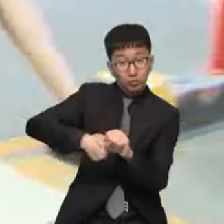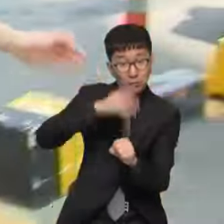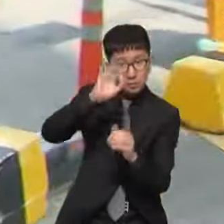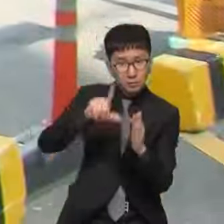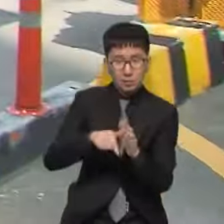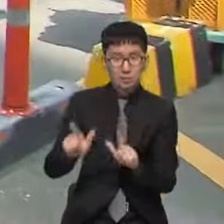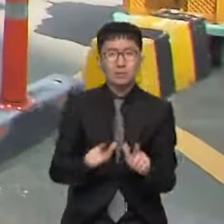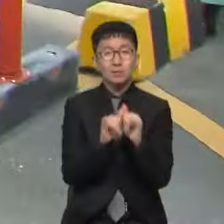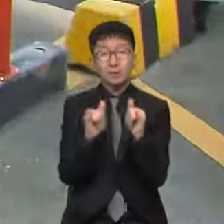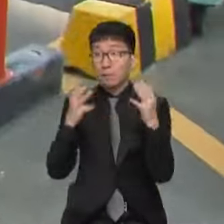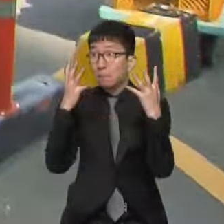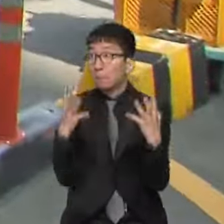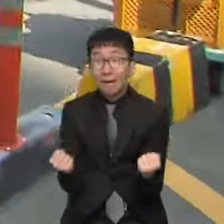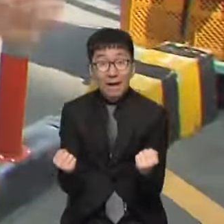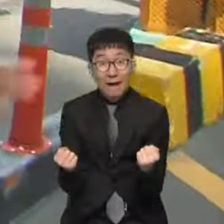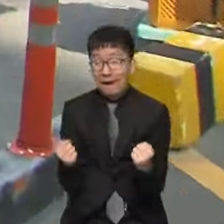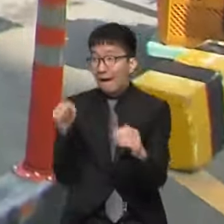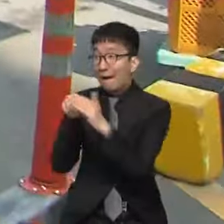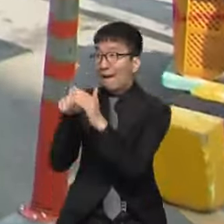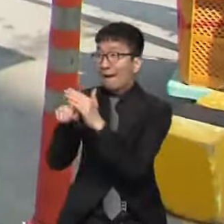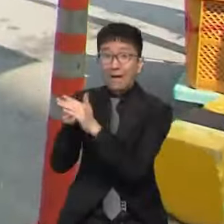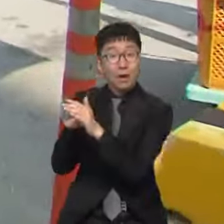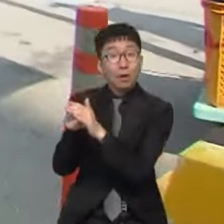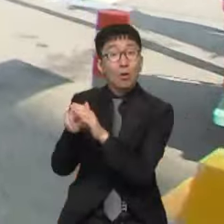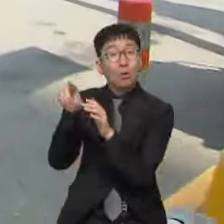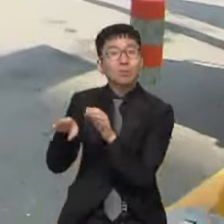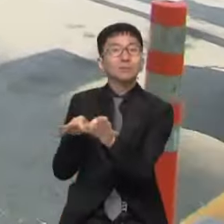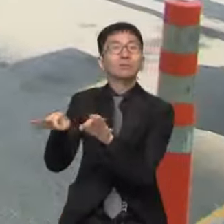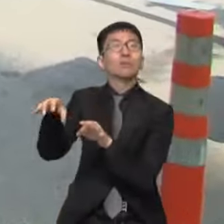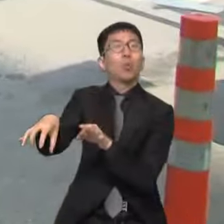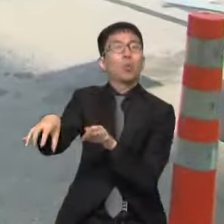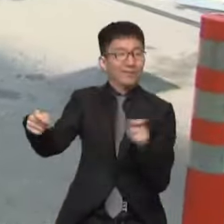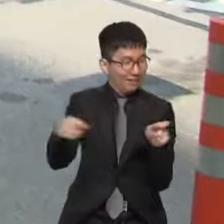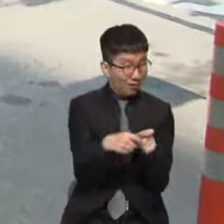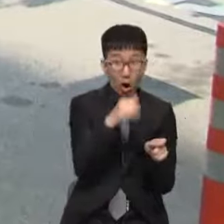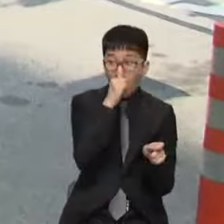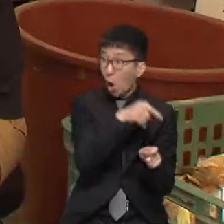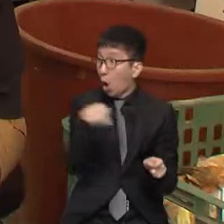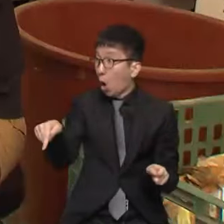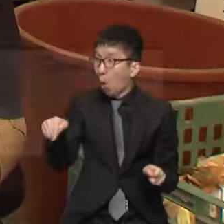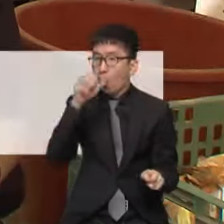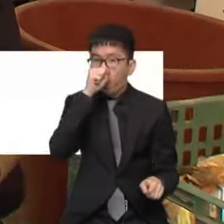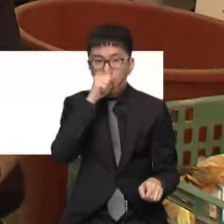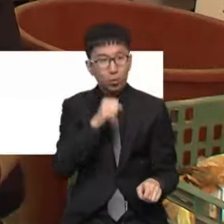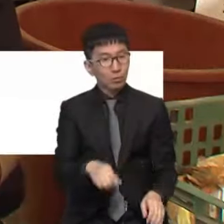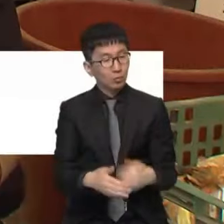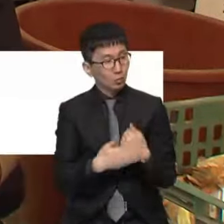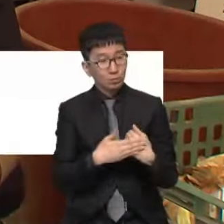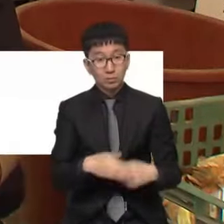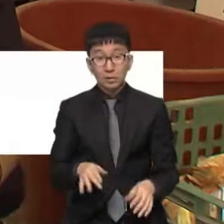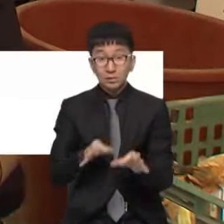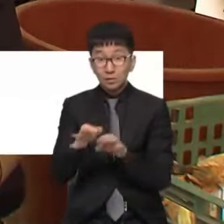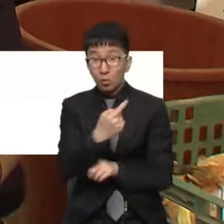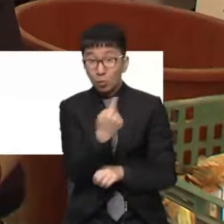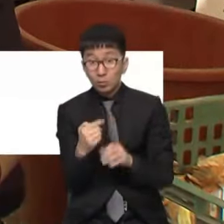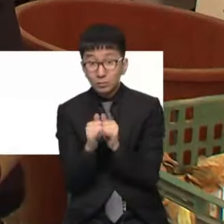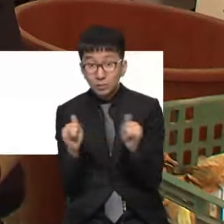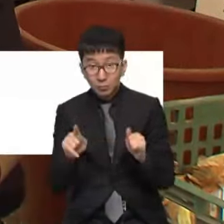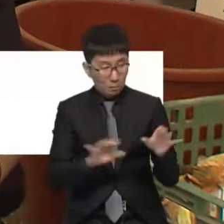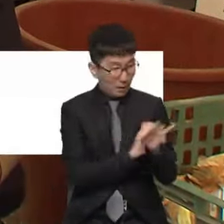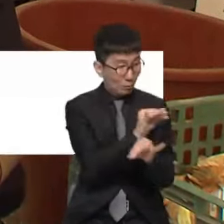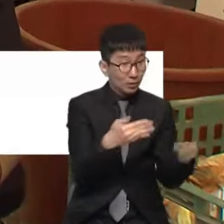주민들이 많이 다니는 대규모 시장이 위치하고 있어 하나의 상권을 이루고 있습니다. 시장에 오는 손님들이